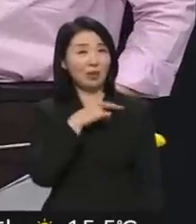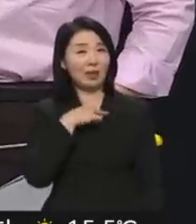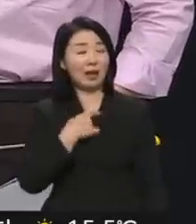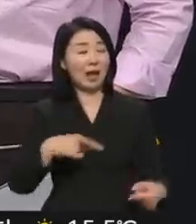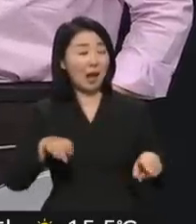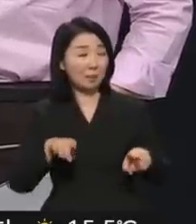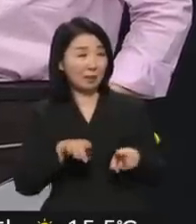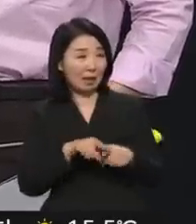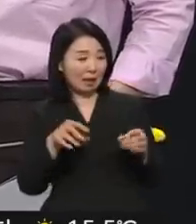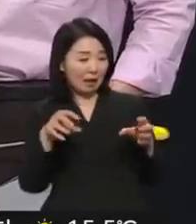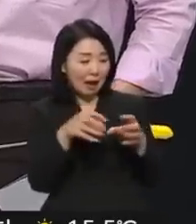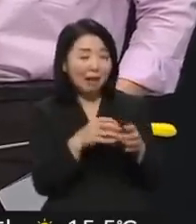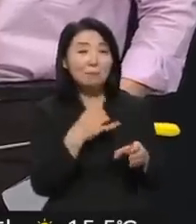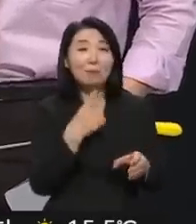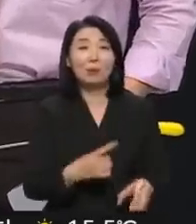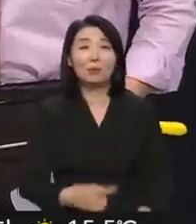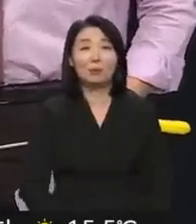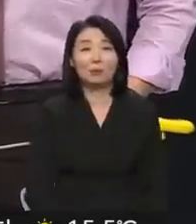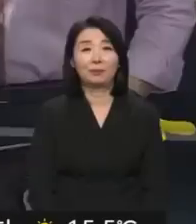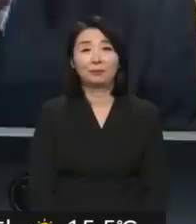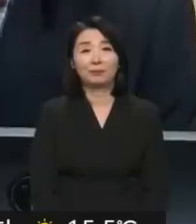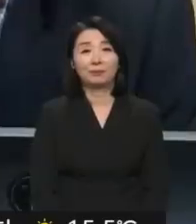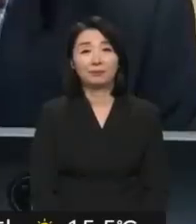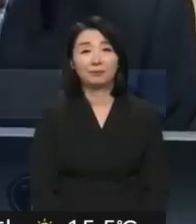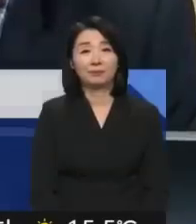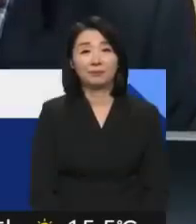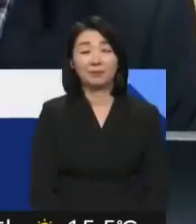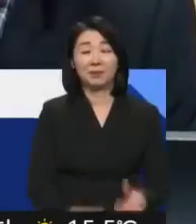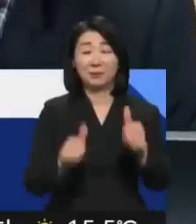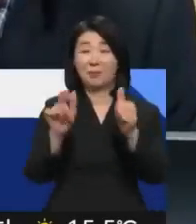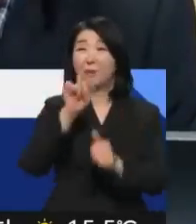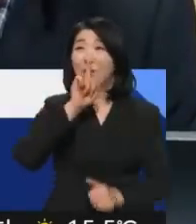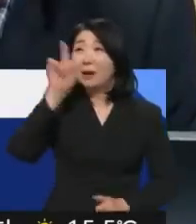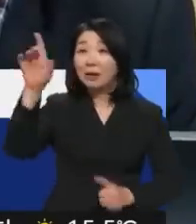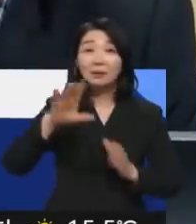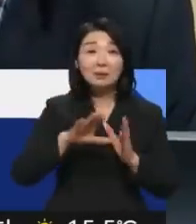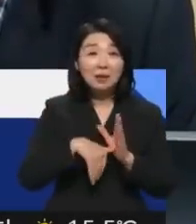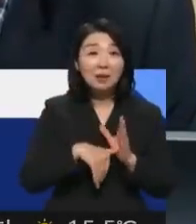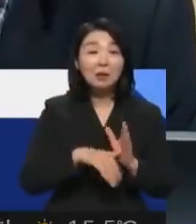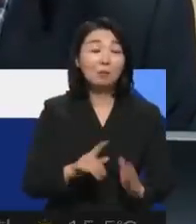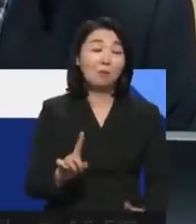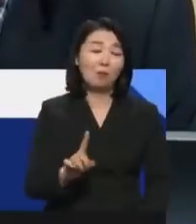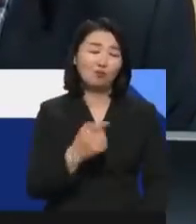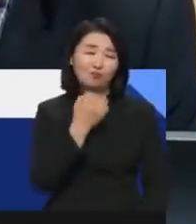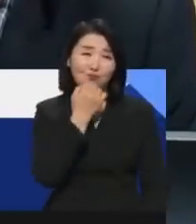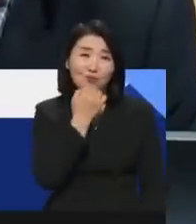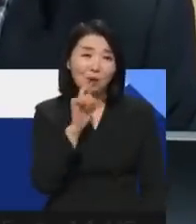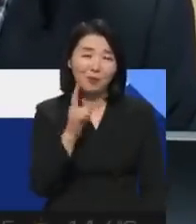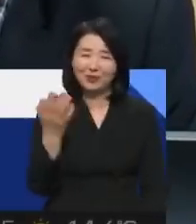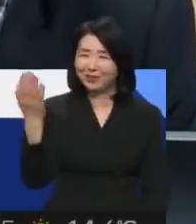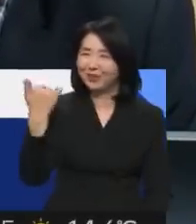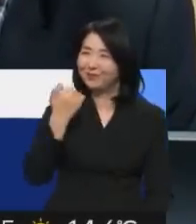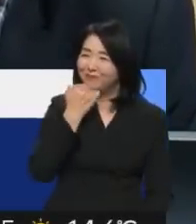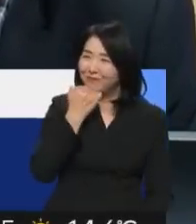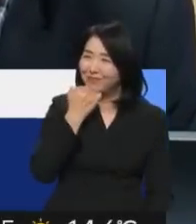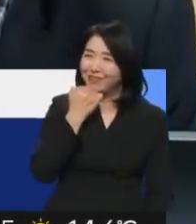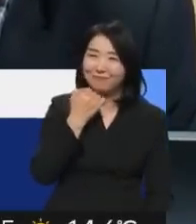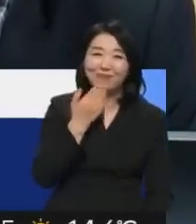세트로 묶일 뻔했다고 털어놨습니다. 가처분 시즌에 얼마나 웃긴 얘기 들었었냐면요. 이제 지난 일이니까 좀 웃으면서